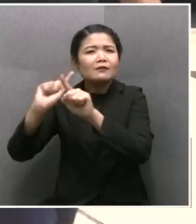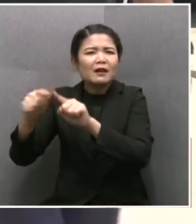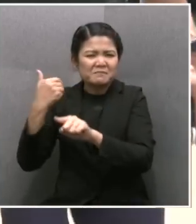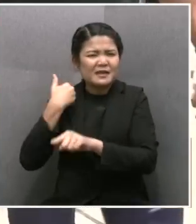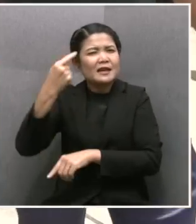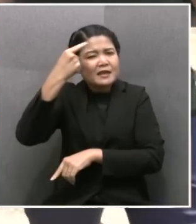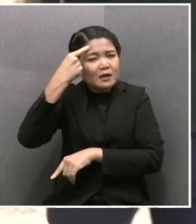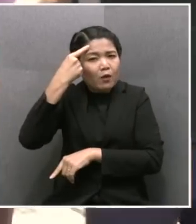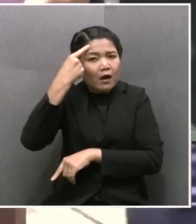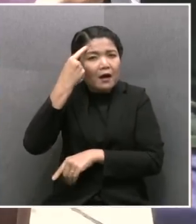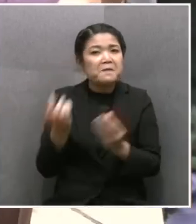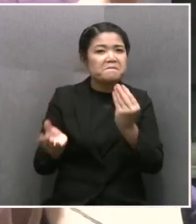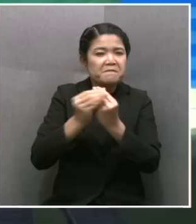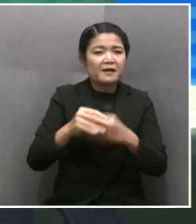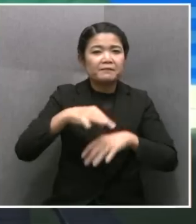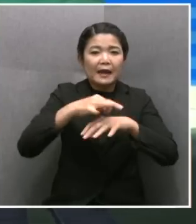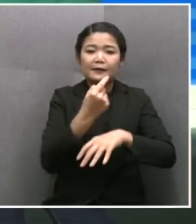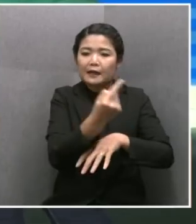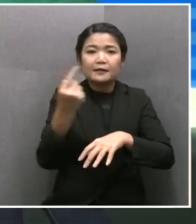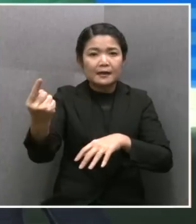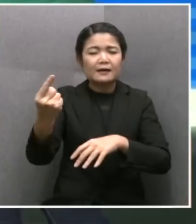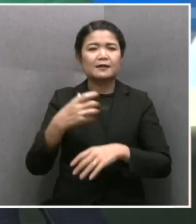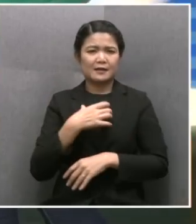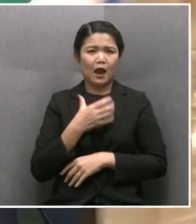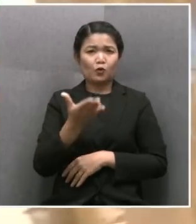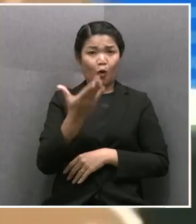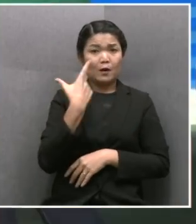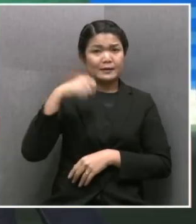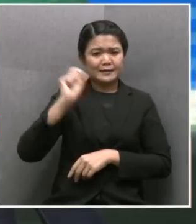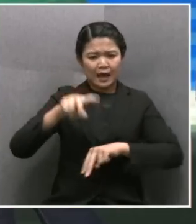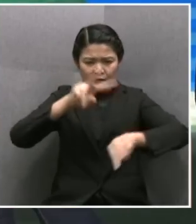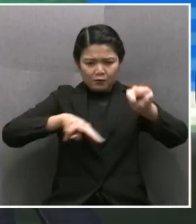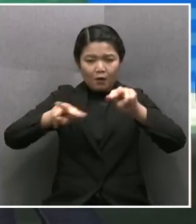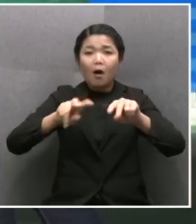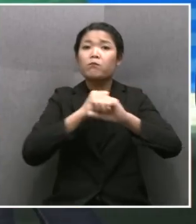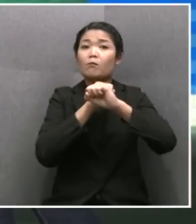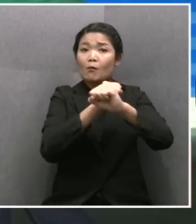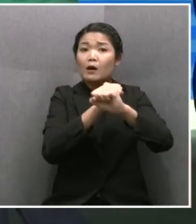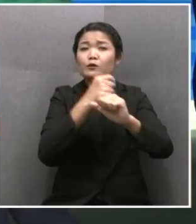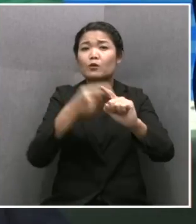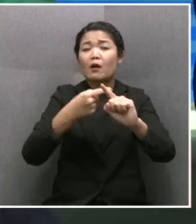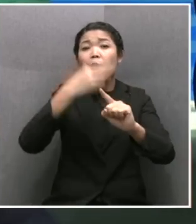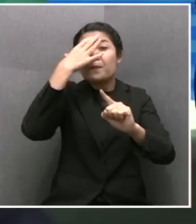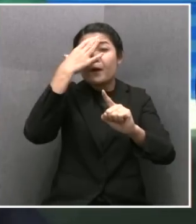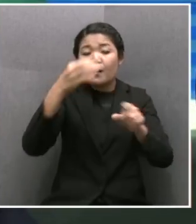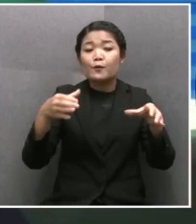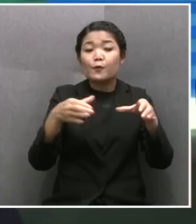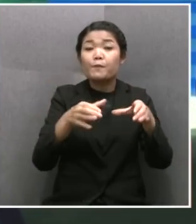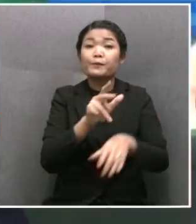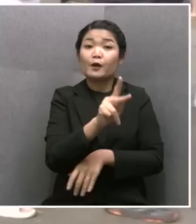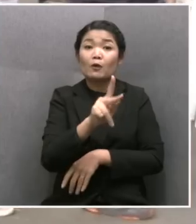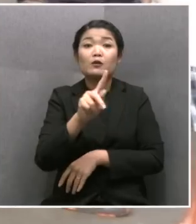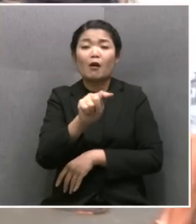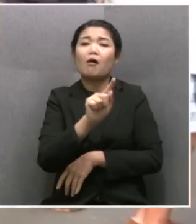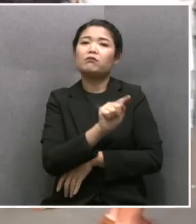อีกพรรคละ 1ที่นั่งพร้อมขอให้ศาลไตสวนมีคำสั่งคุ้มครองชั่วคราวเพื่อไม่ให้คณะกรรมการการเลือกตั้งหรือ